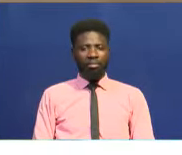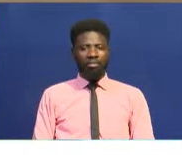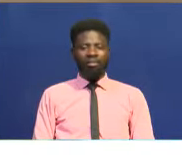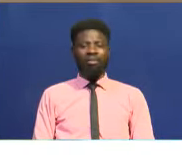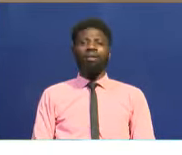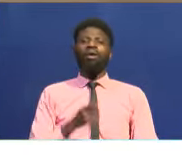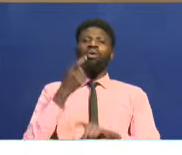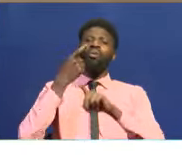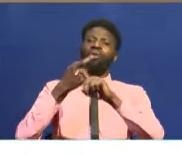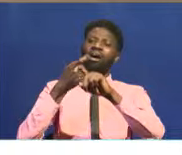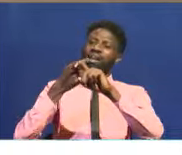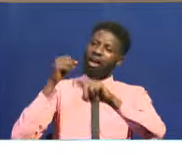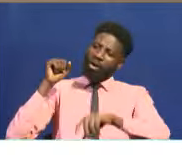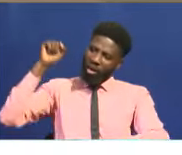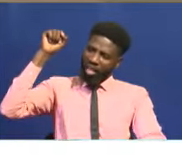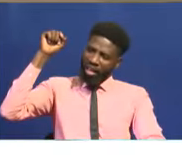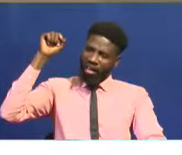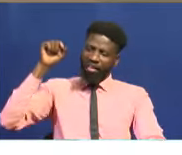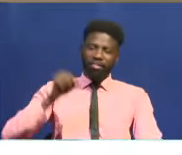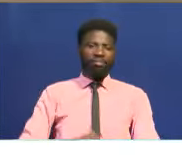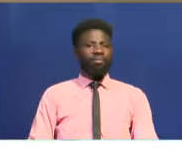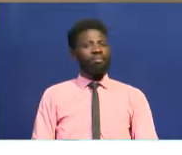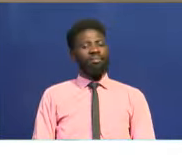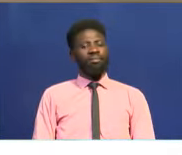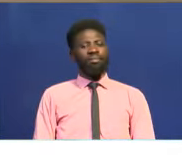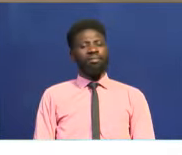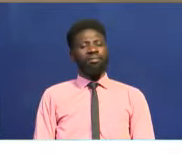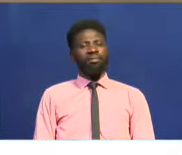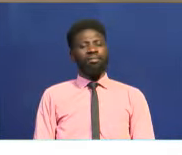Sijasikia. Kwale hoye.